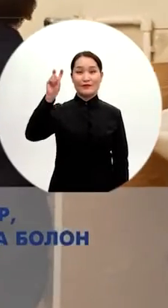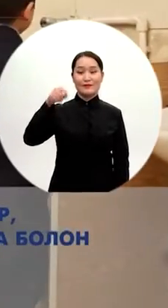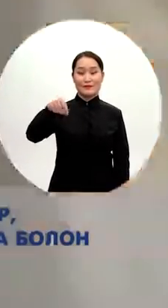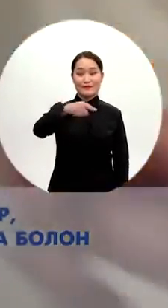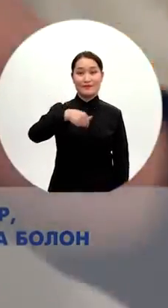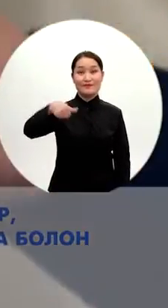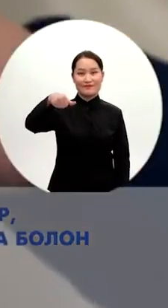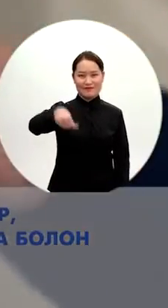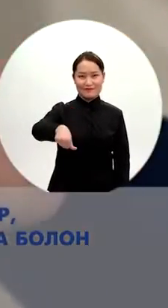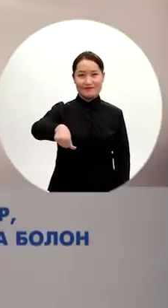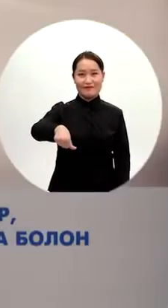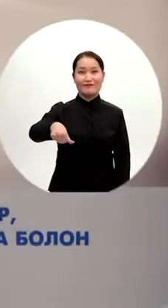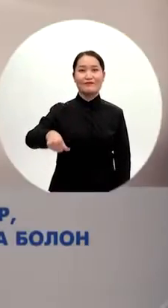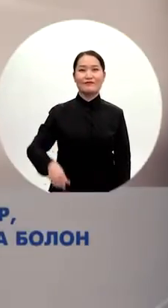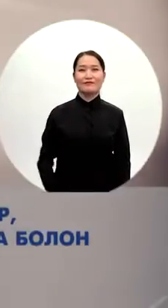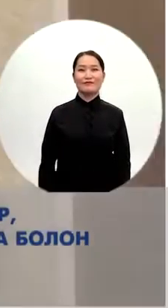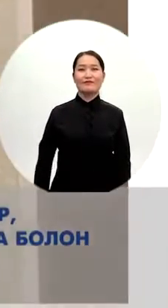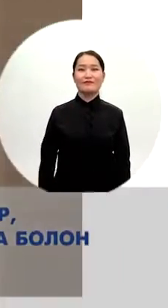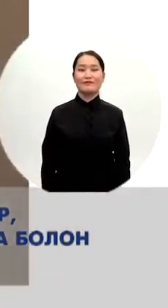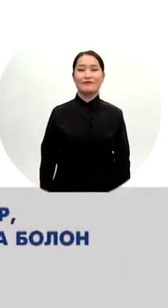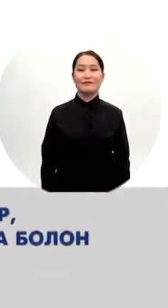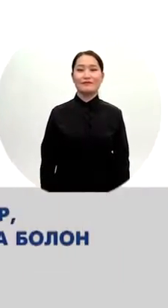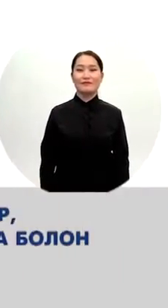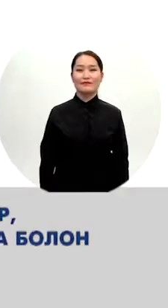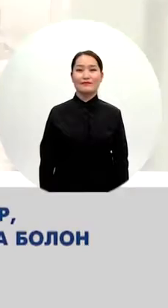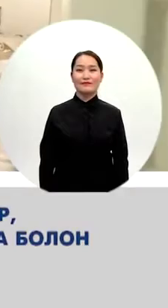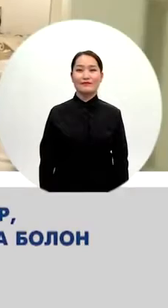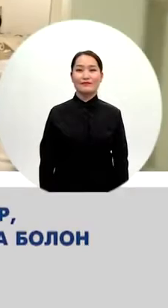Би засах гадрын суултуур. Татуурханд хүрсний дараа болон